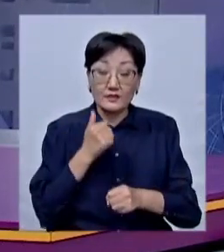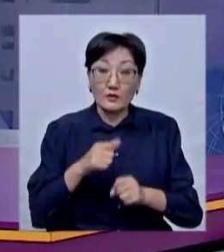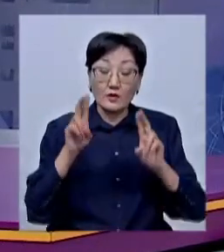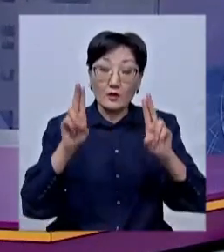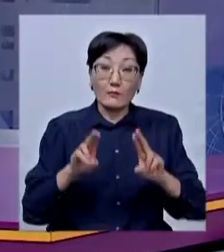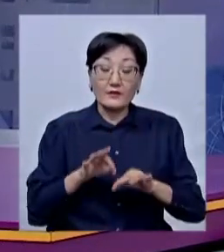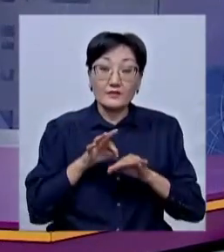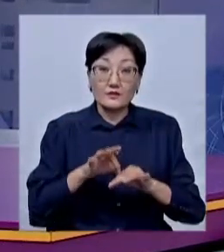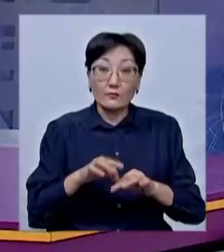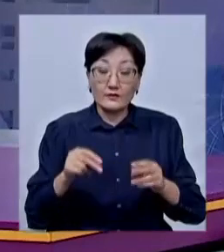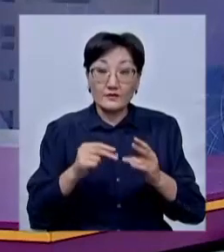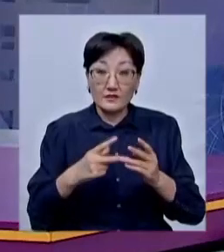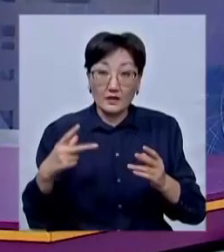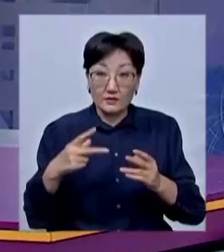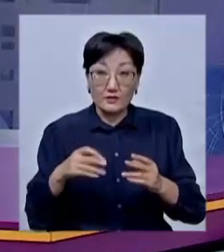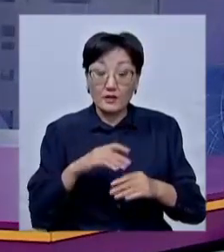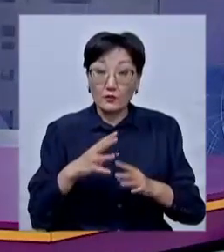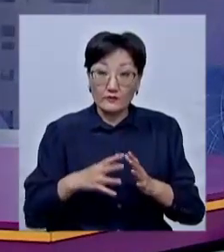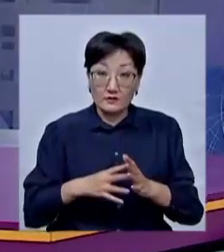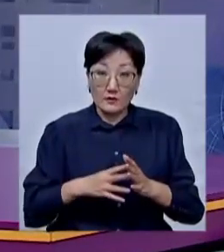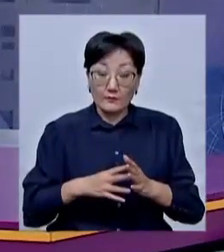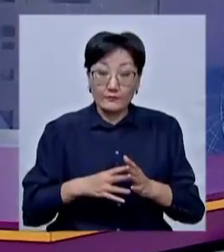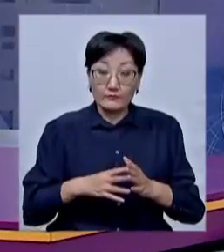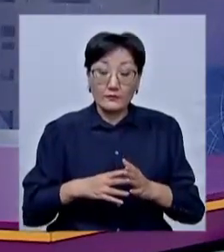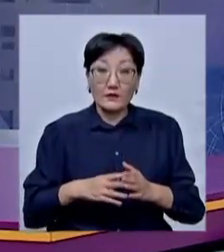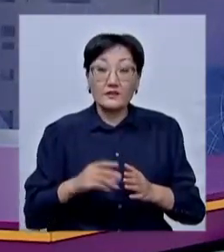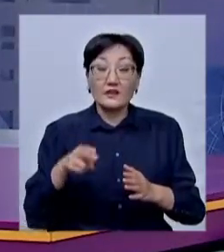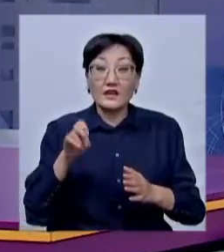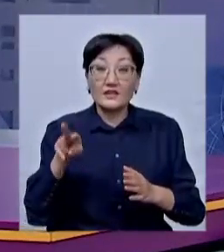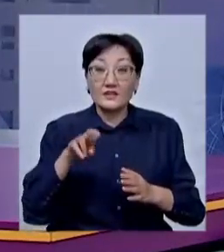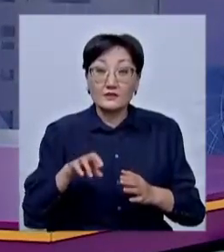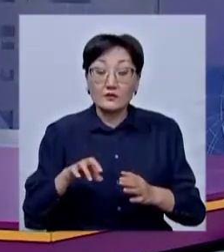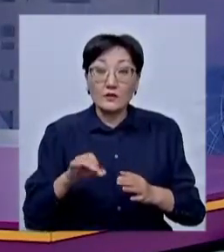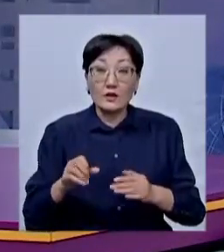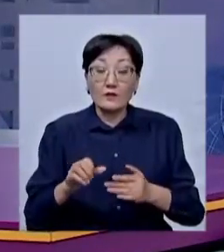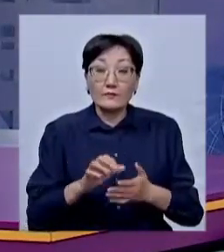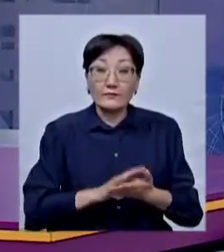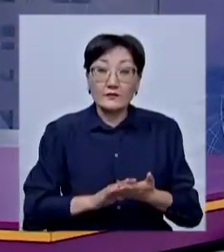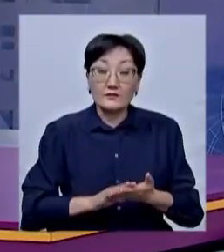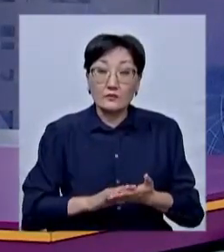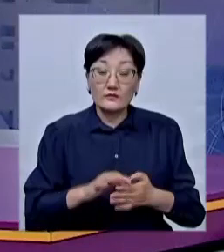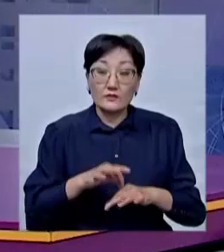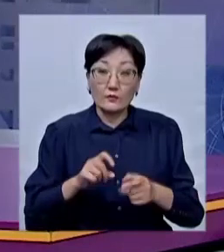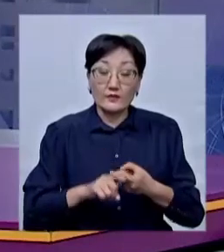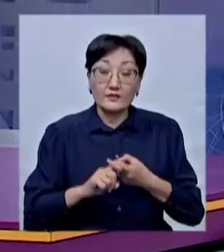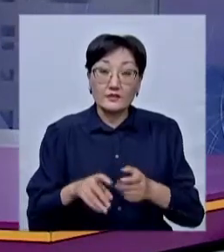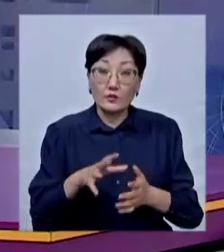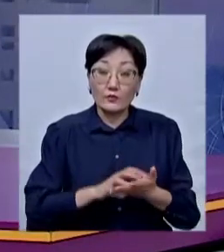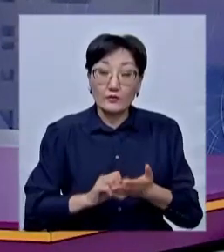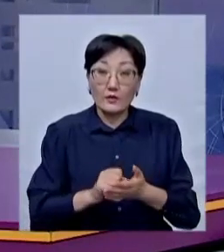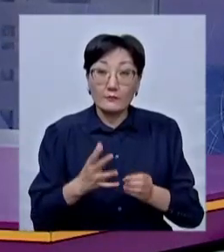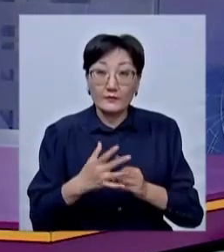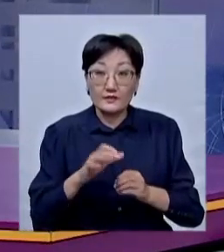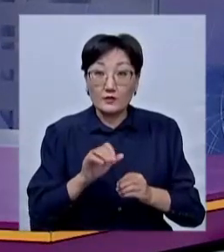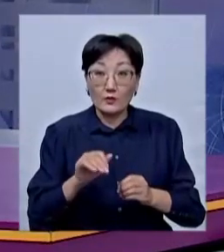правила прохождения тестов на COVID-19. А вот в Дании из-за мутировавшего коронавируса уничтожат 15